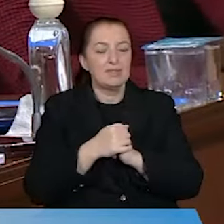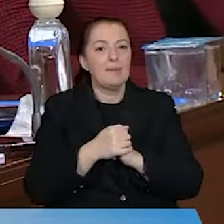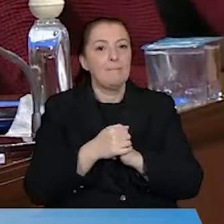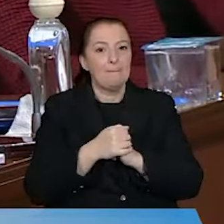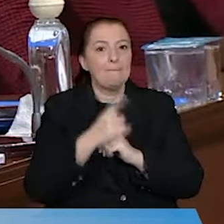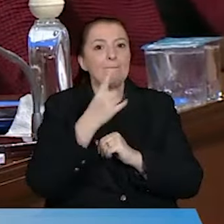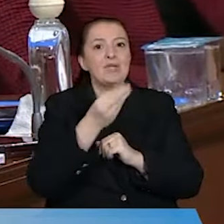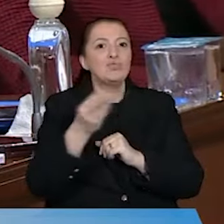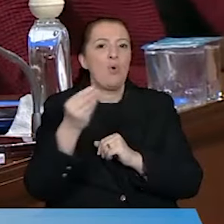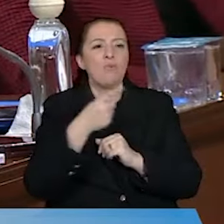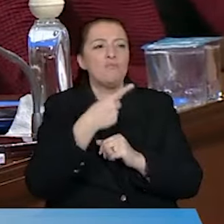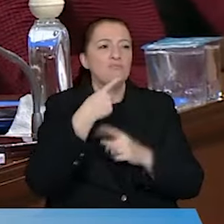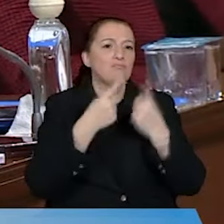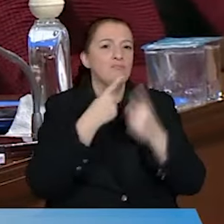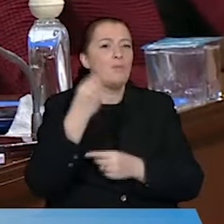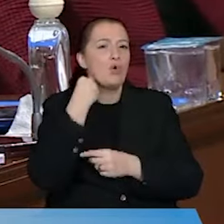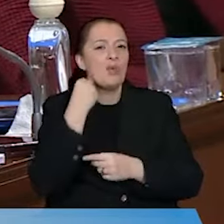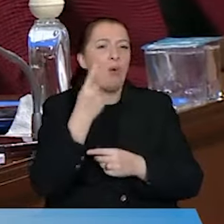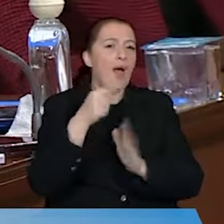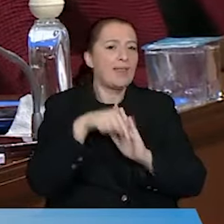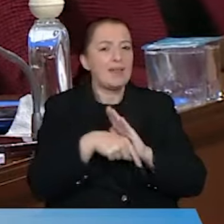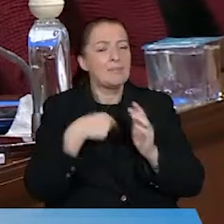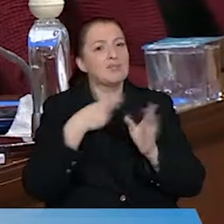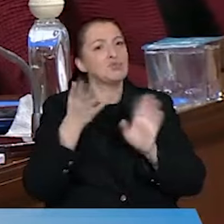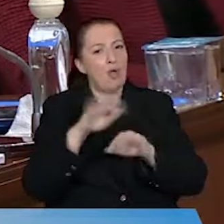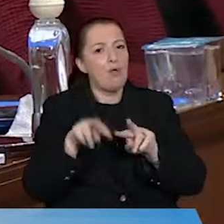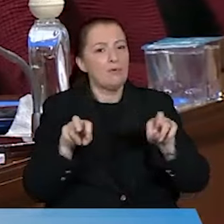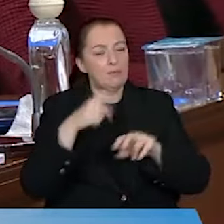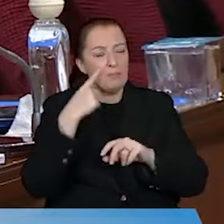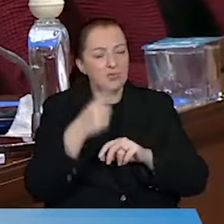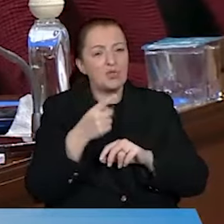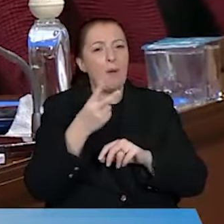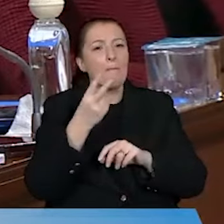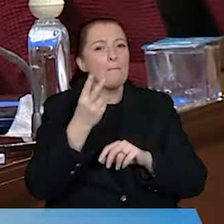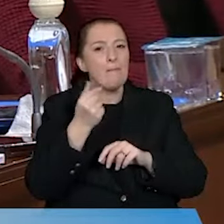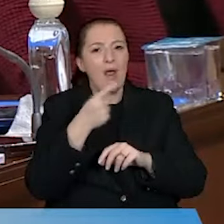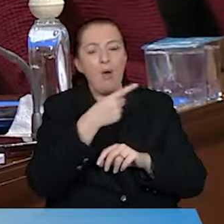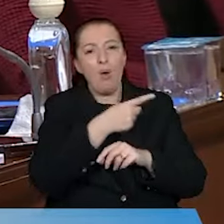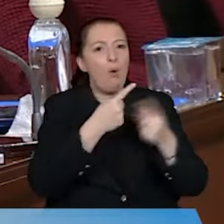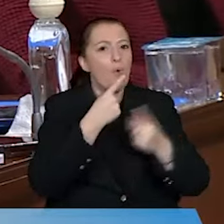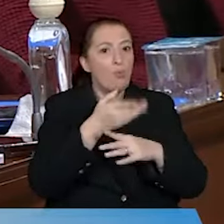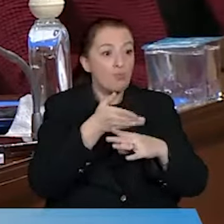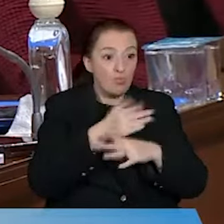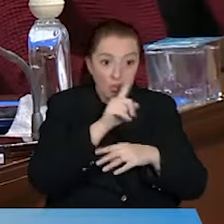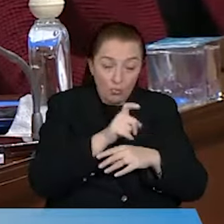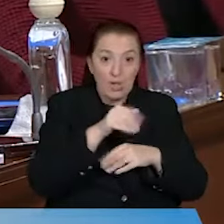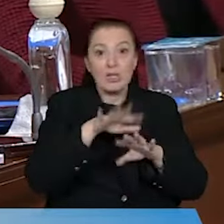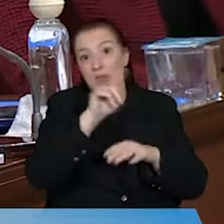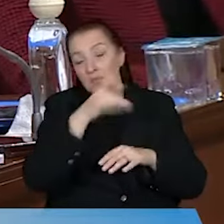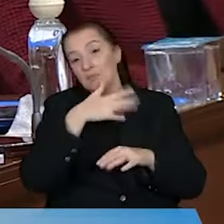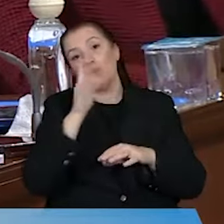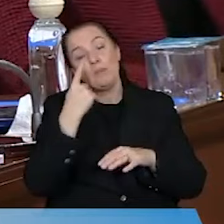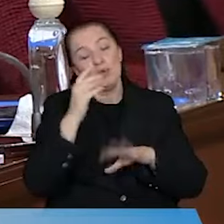Birçok veriden bahsetti, işte borçlanma gibi. Tabii bu detayları bize çalışır bakarız. Çünkü çok rakamlar ne derece doğru değil, ona bakacağız. Ne